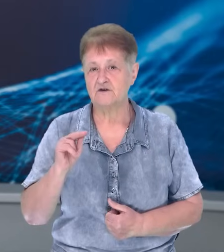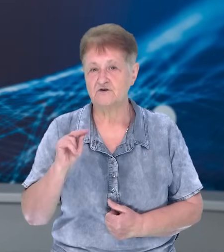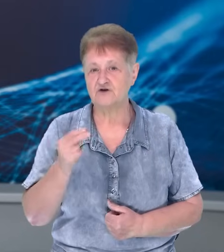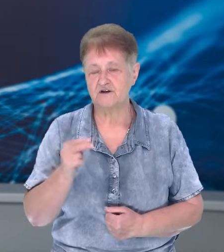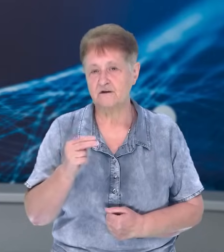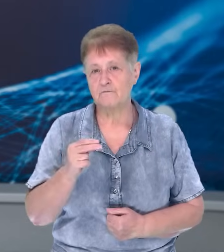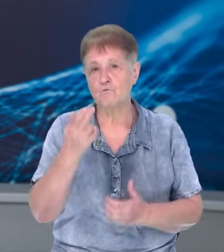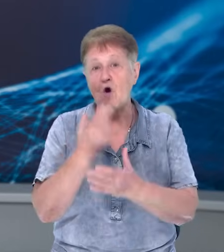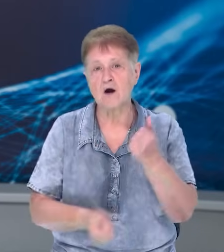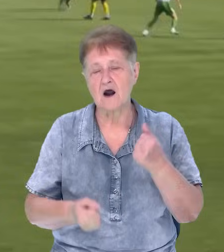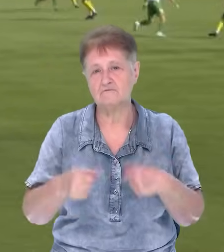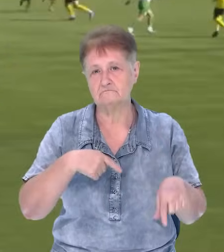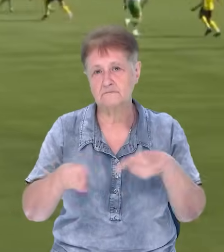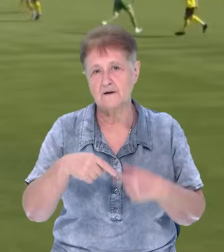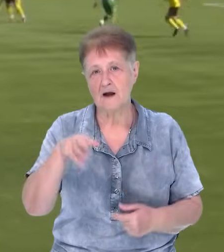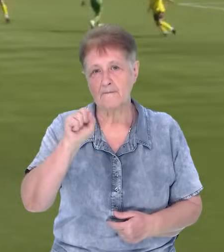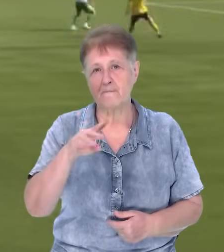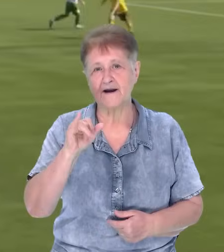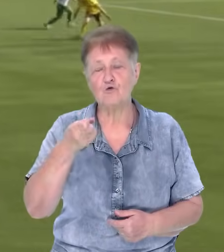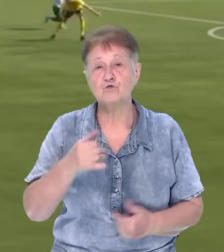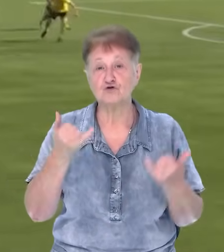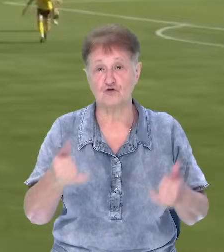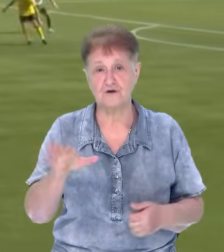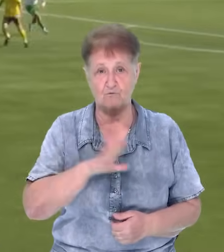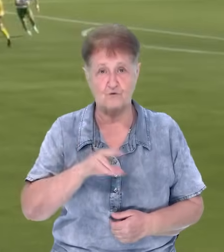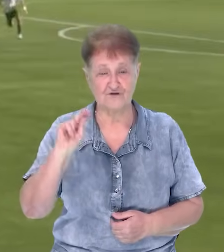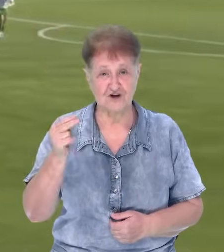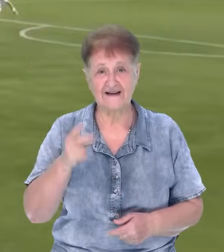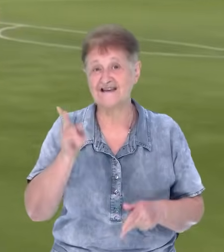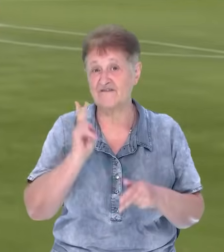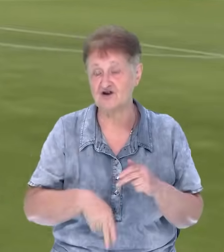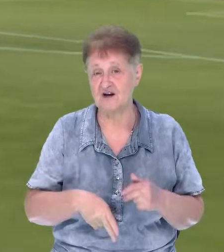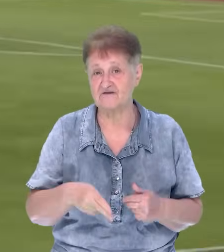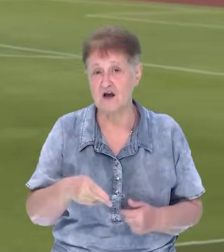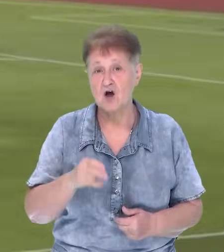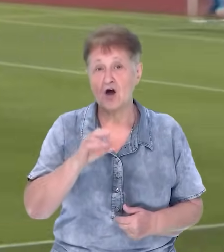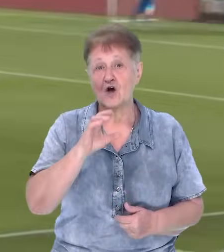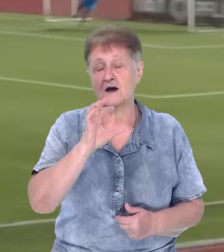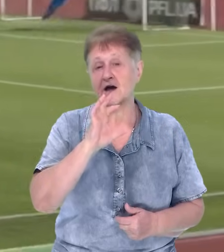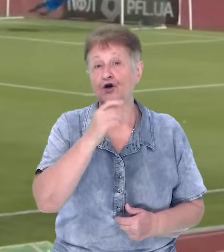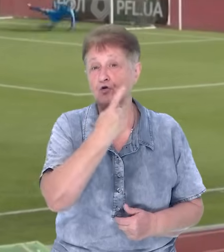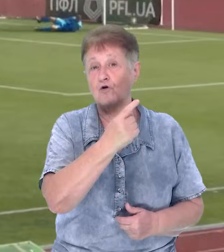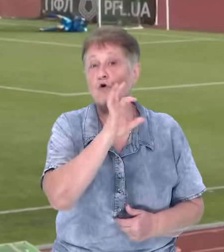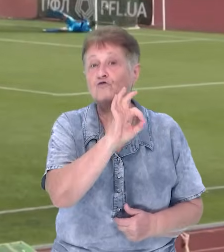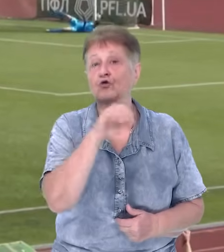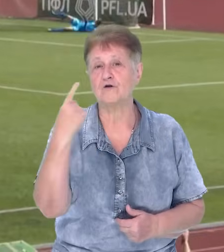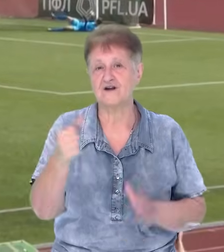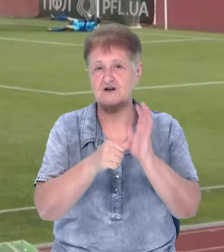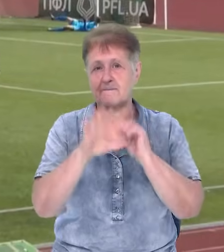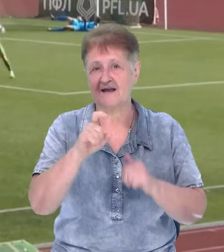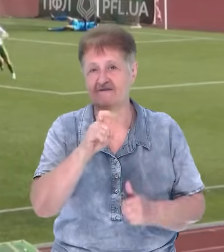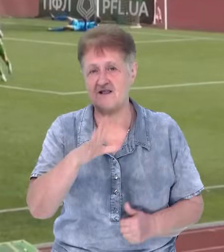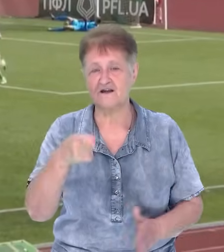Чернігівщина ВСМ програв Маріуполю. Футбольний матч, який відбувся сьогодні у Чернігові, завершився з рахунком 0-1. На